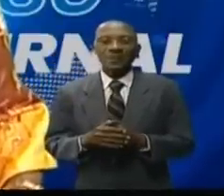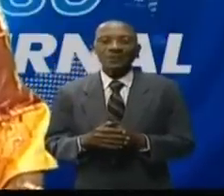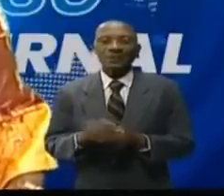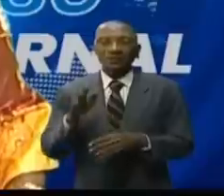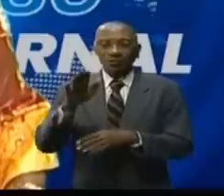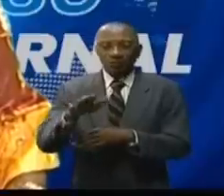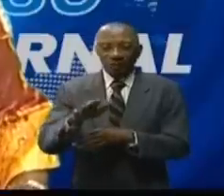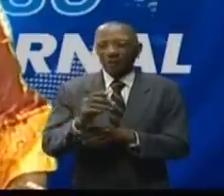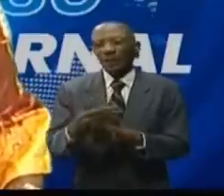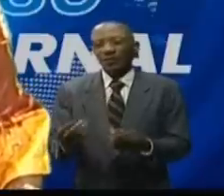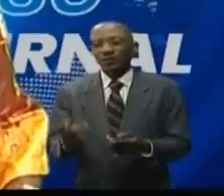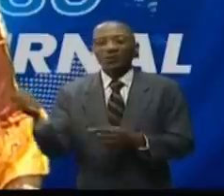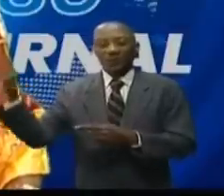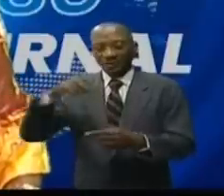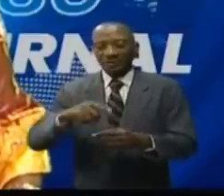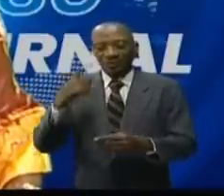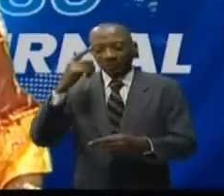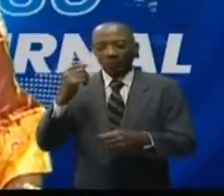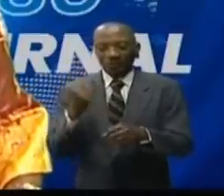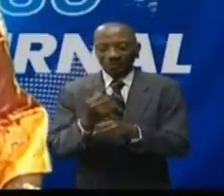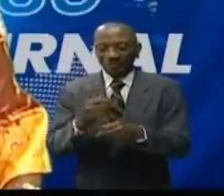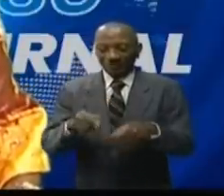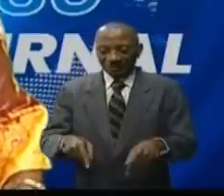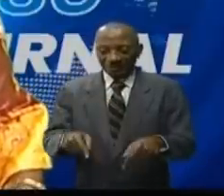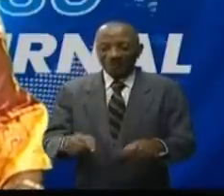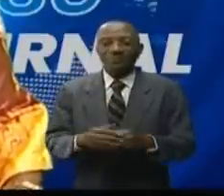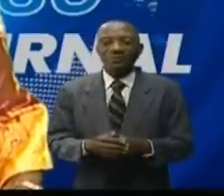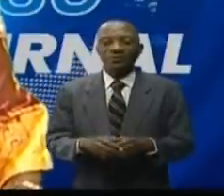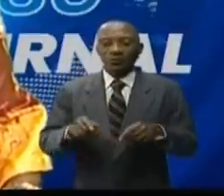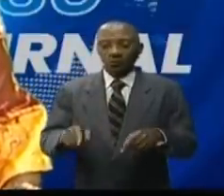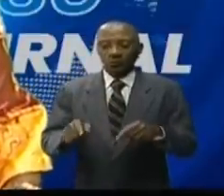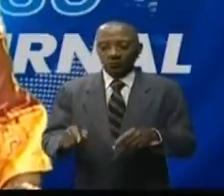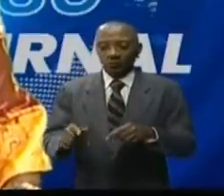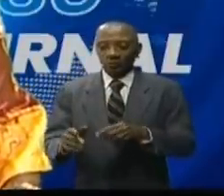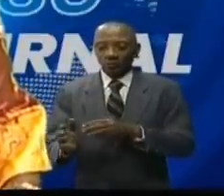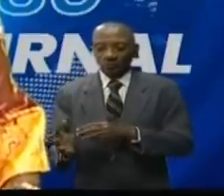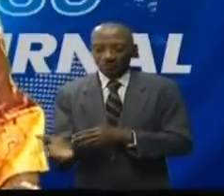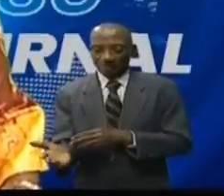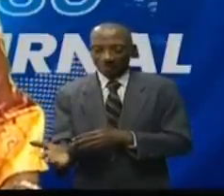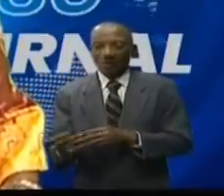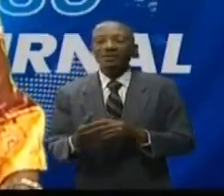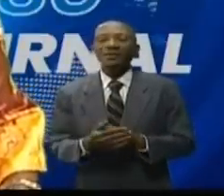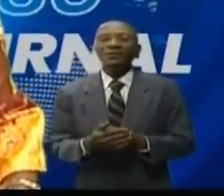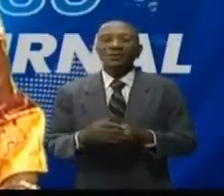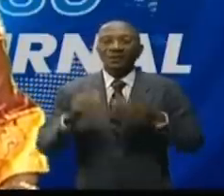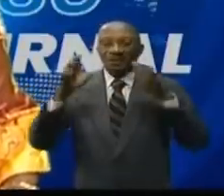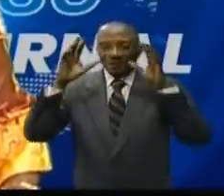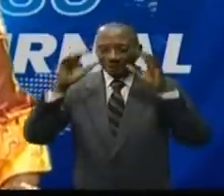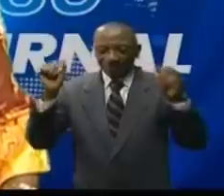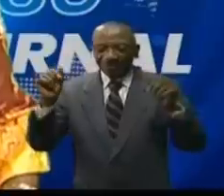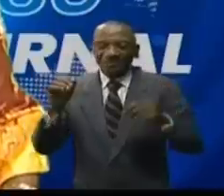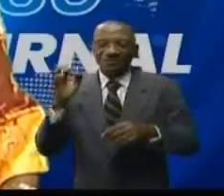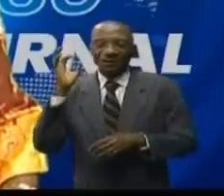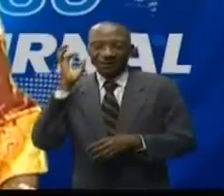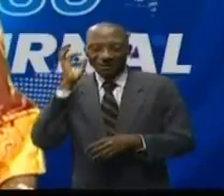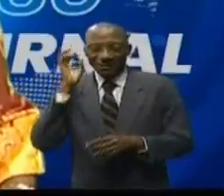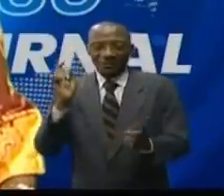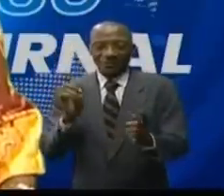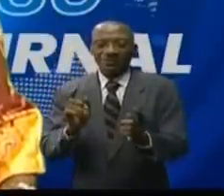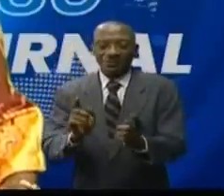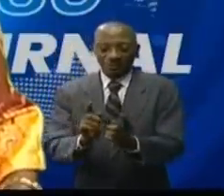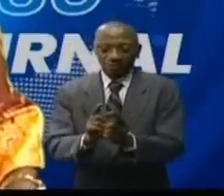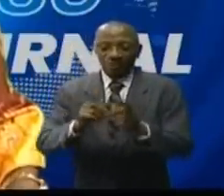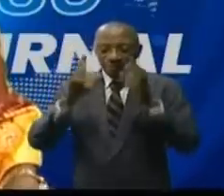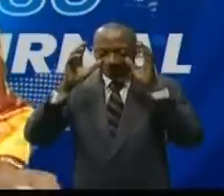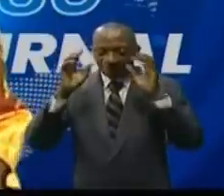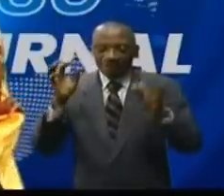travail. Le chef de l'État kényan a été reçu ce matin au Palais de la Nation par son homologue congolais, Félix-Antoine Tshisekedi. Les